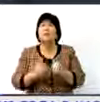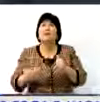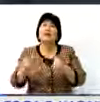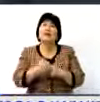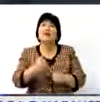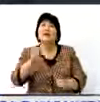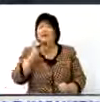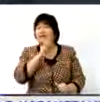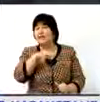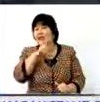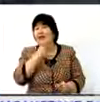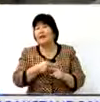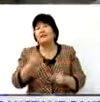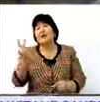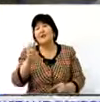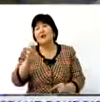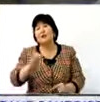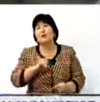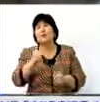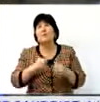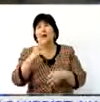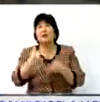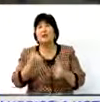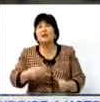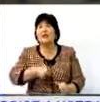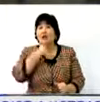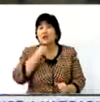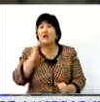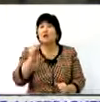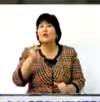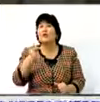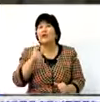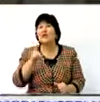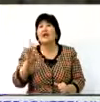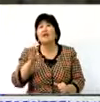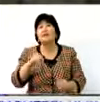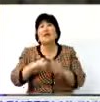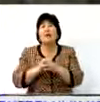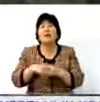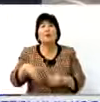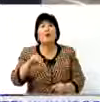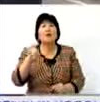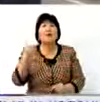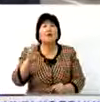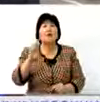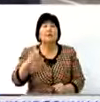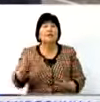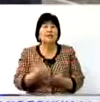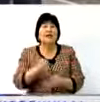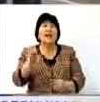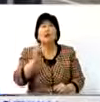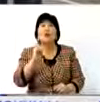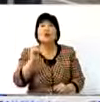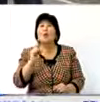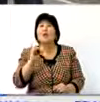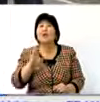Северной Кореи. Отметим, это вторая бронза чемпионата мира среди взрослых в истории греко-римской борьбы области. Первую бронзу завоевал Ермек